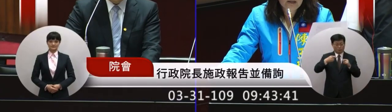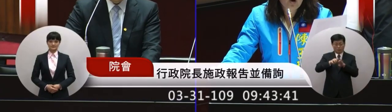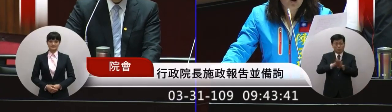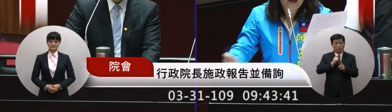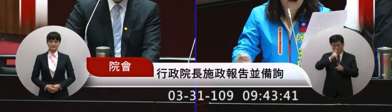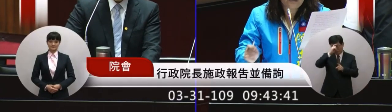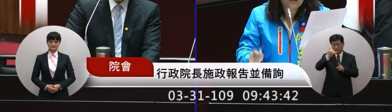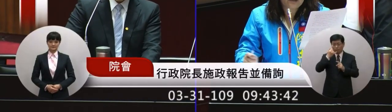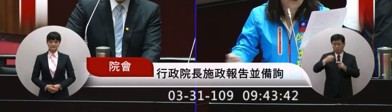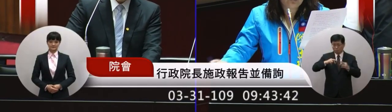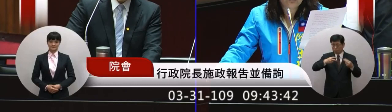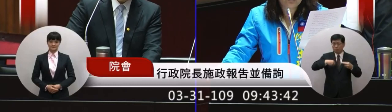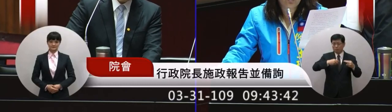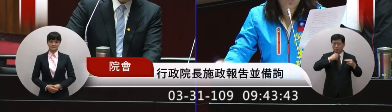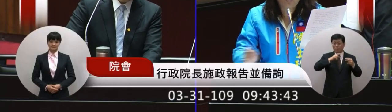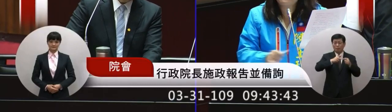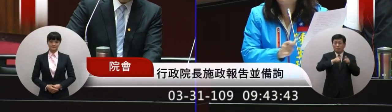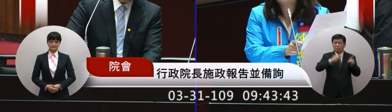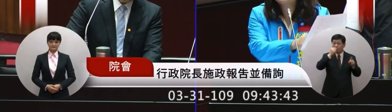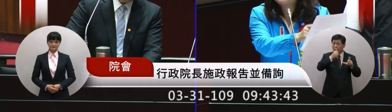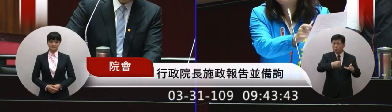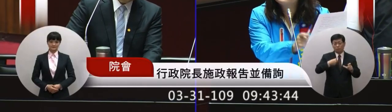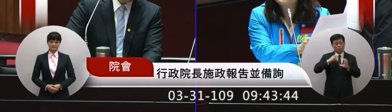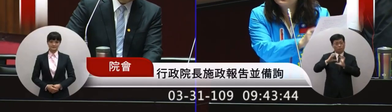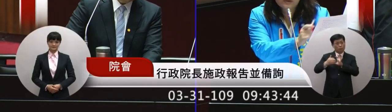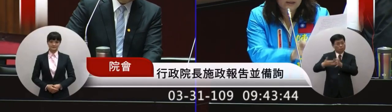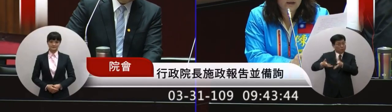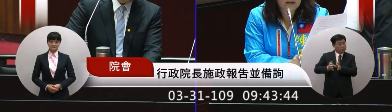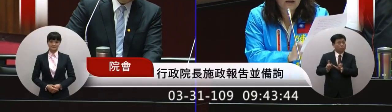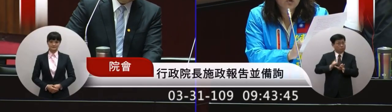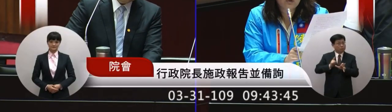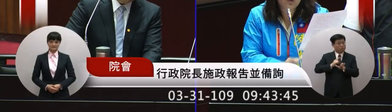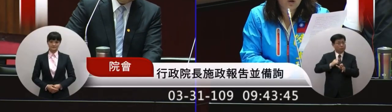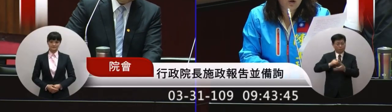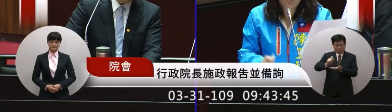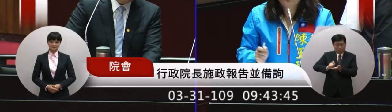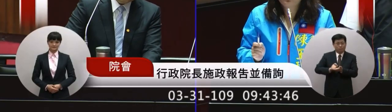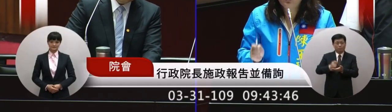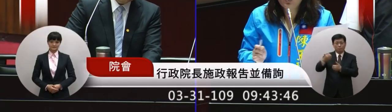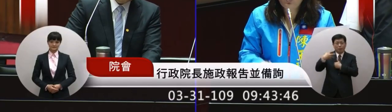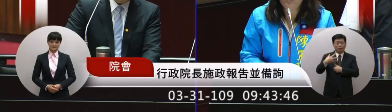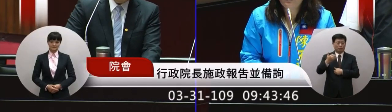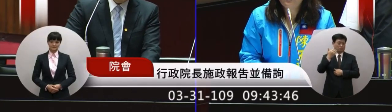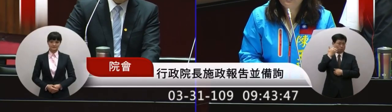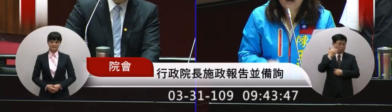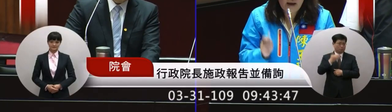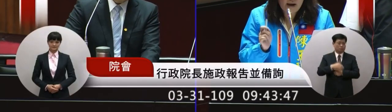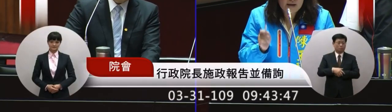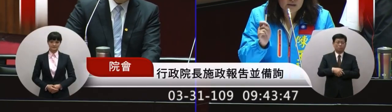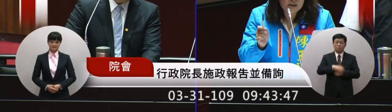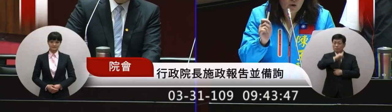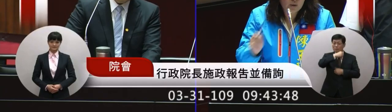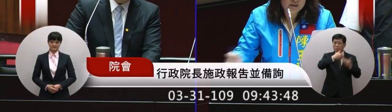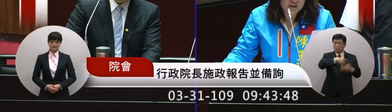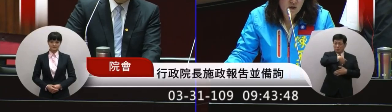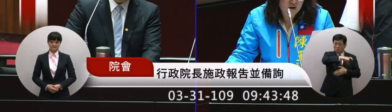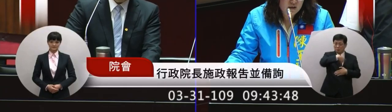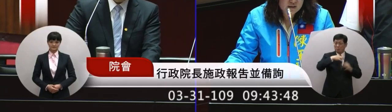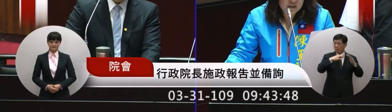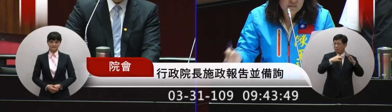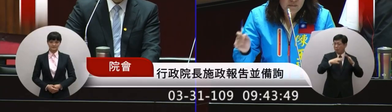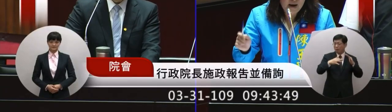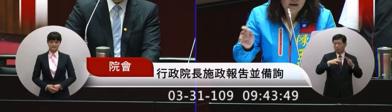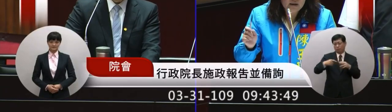望建构两岸和平特区的时候，国防部，这是国防部的智库写的，他告诉我们说，如果两岸交火的时